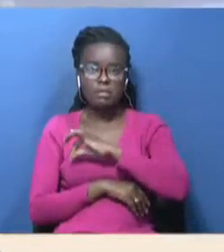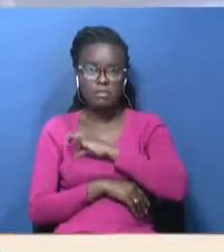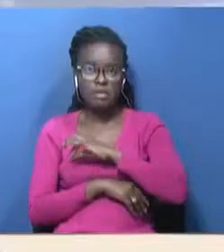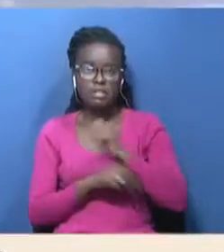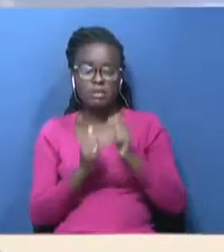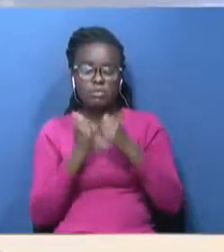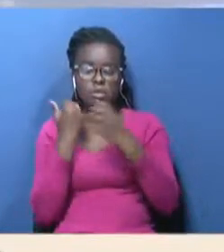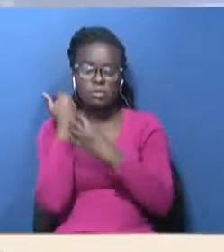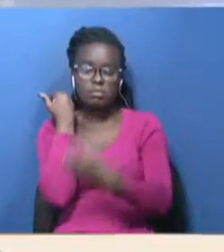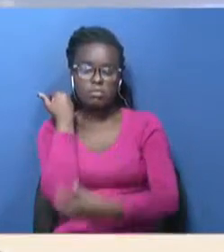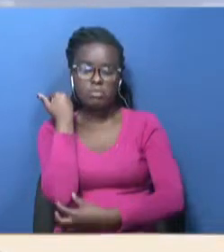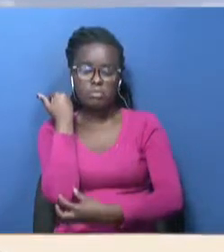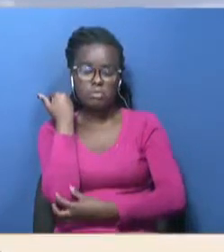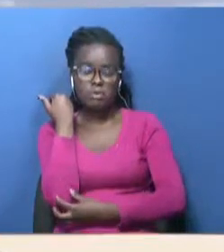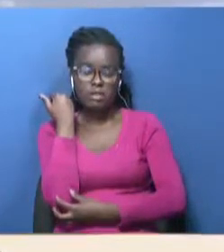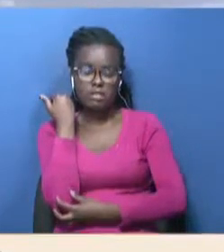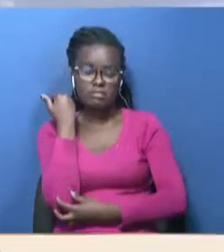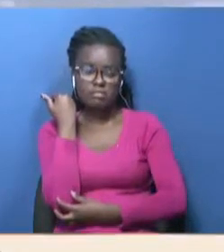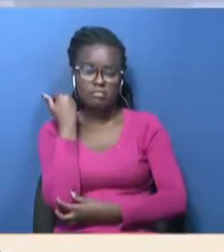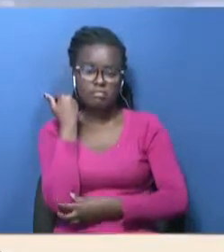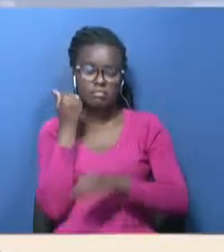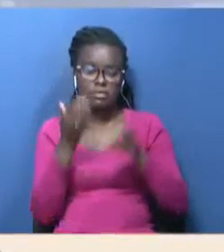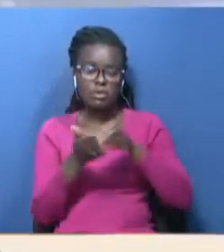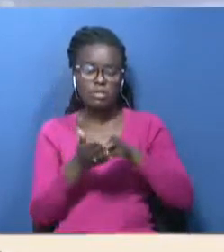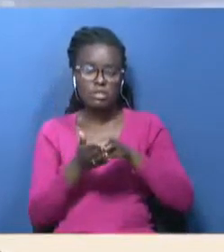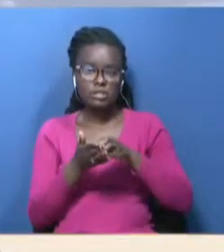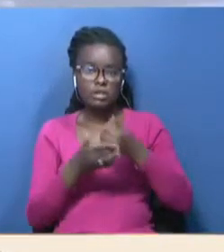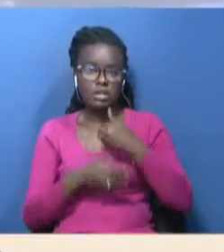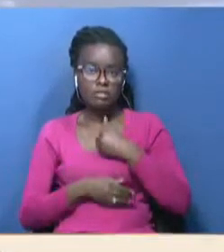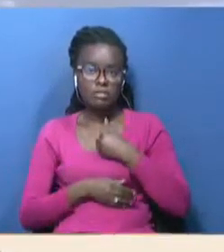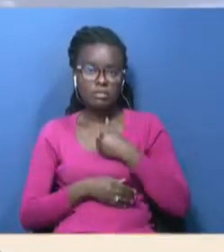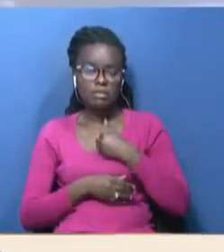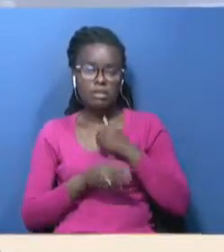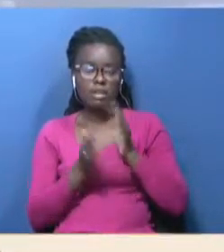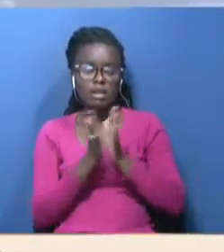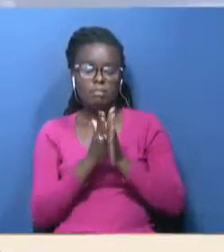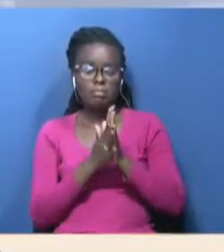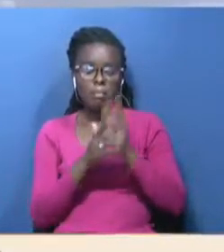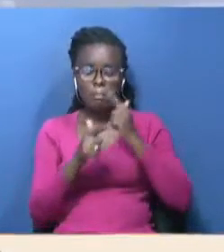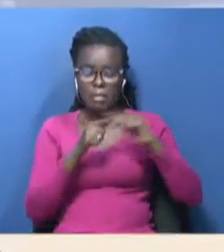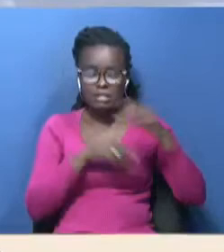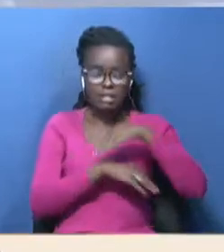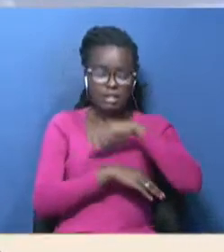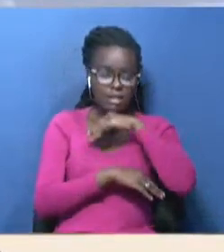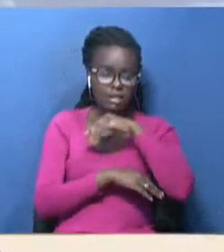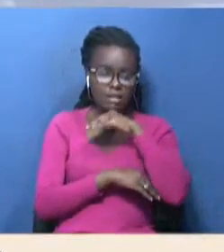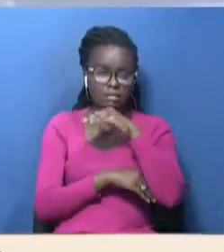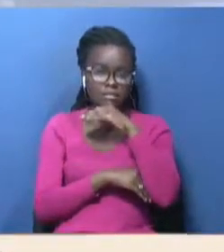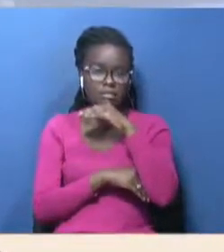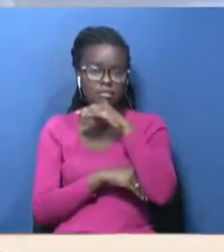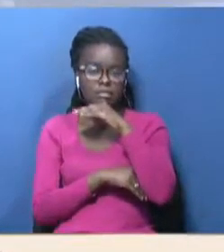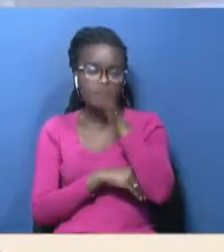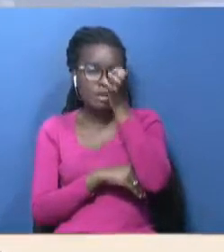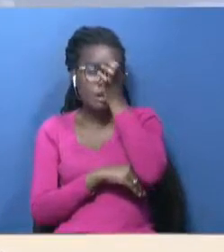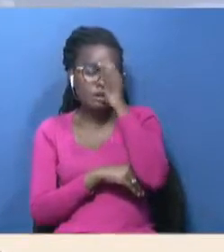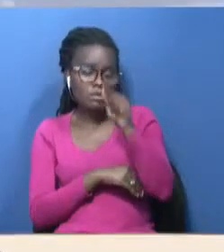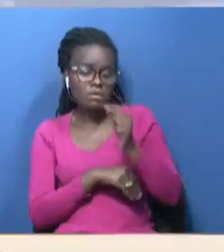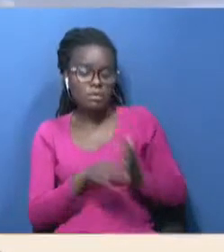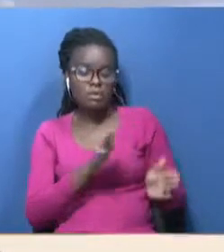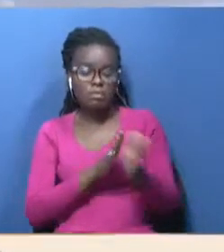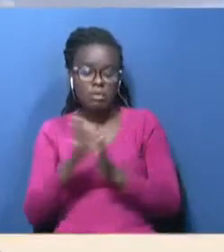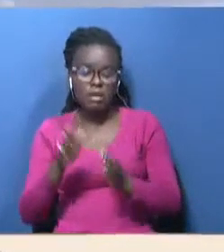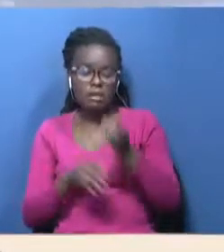kia uria ugomeire a Kenya. No nake mutongoria wa kiama kia ODM Raila Odinga athiete na mbere na guteaneria mubango wa